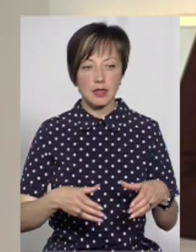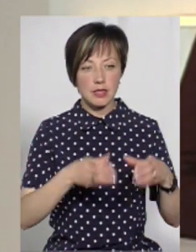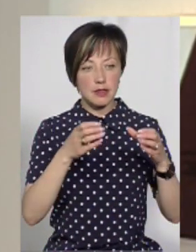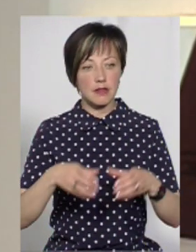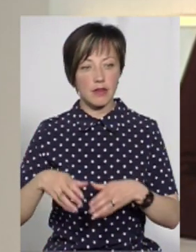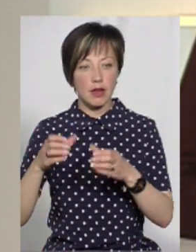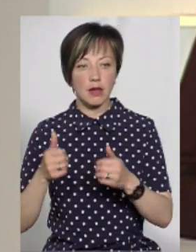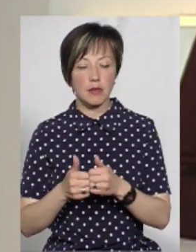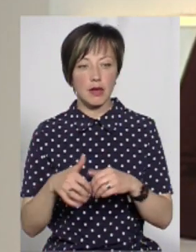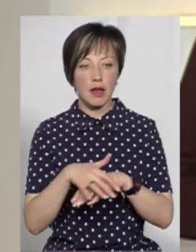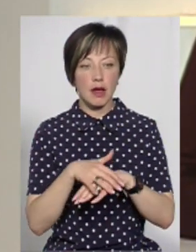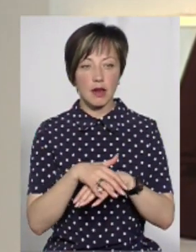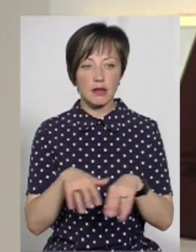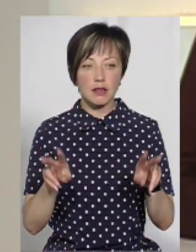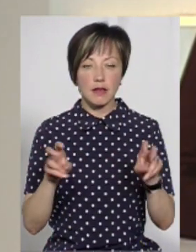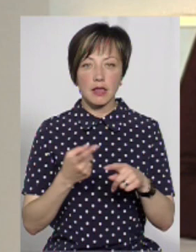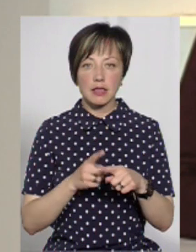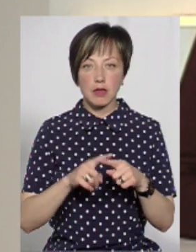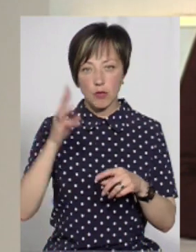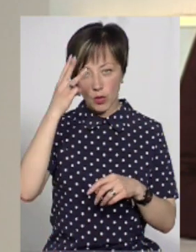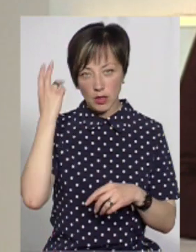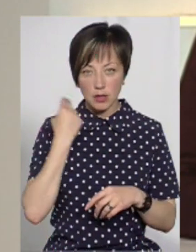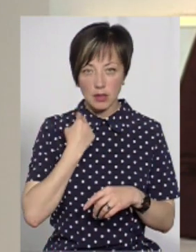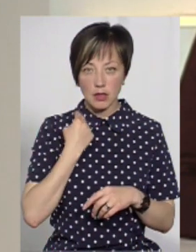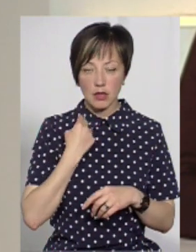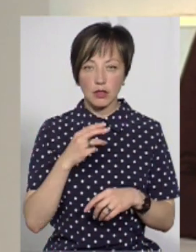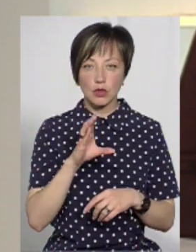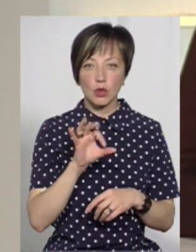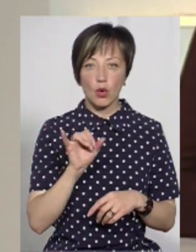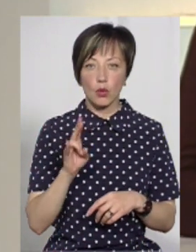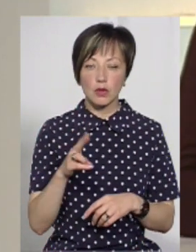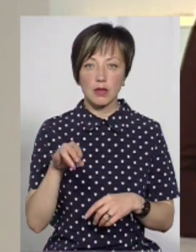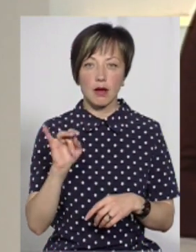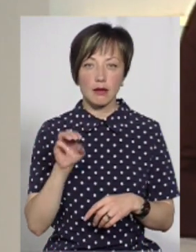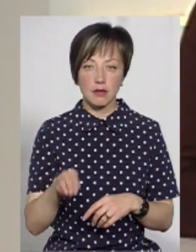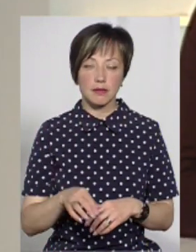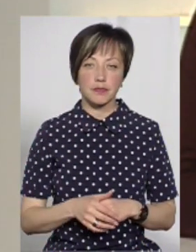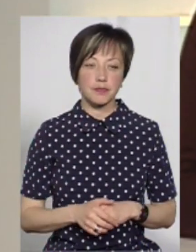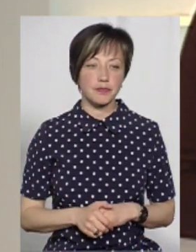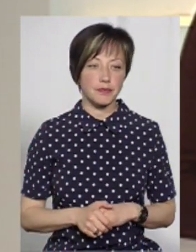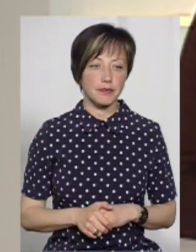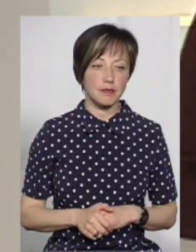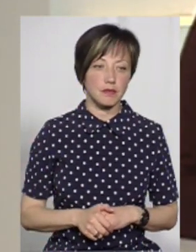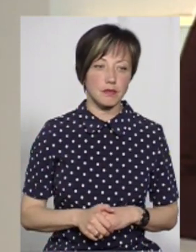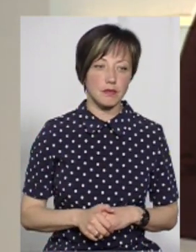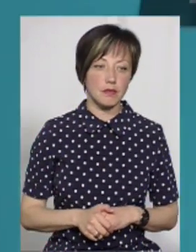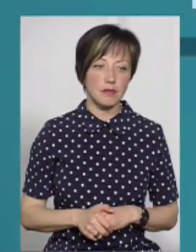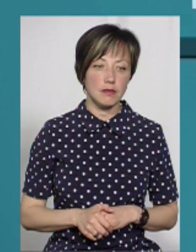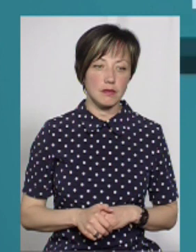біля ринку та назвали це Подільський Стоун Гарден. Як це було, давайте подивимось у наступному фрагменті.